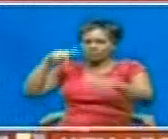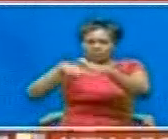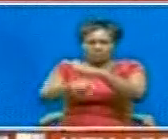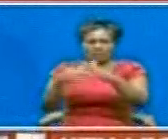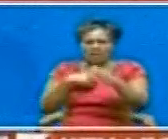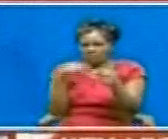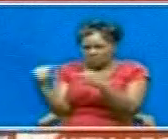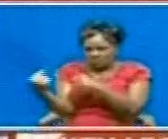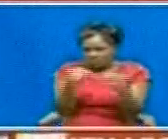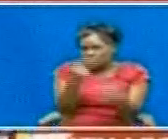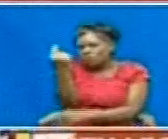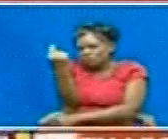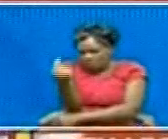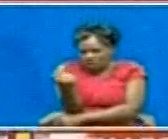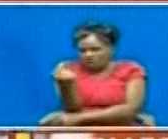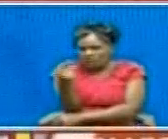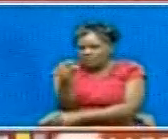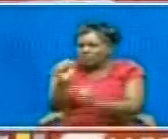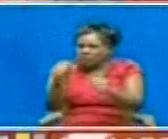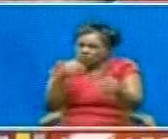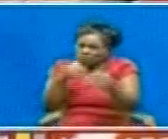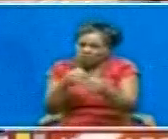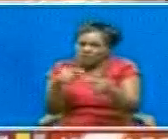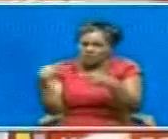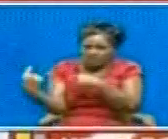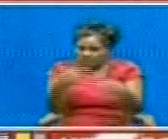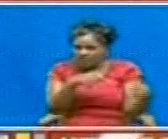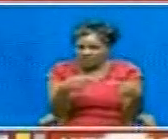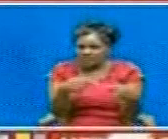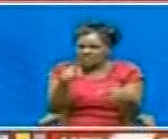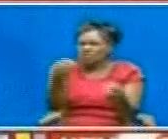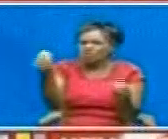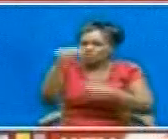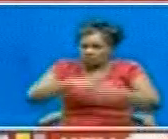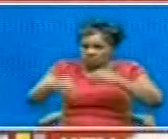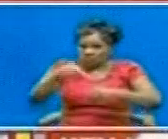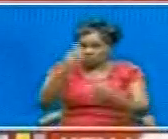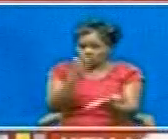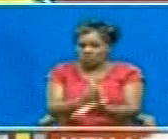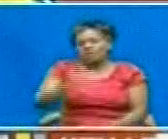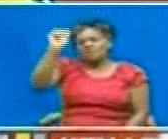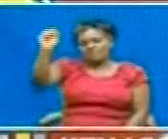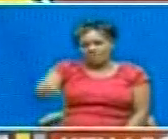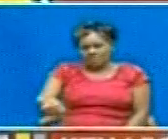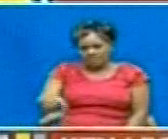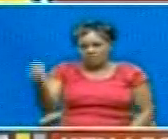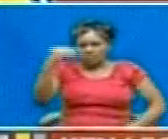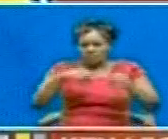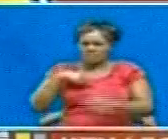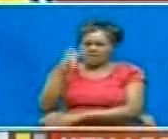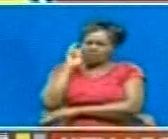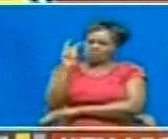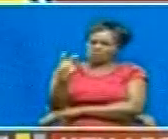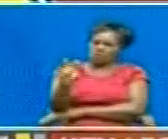na kizaza pale, jamaa karibu wavuane mashati. Pia adabu pia inachangia, si? Naam, inachangia. Na niliangalia mechi